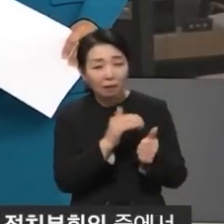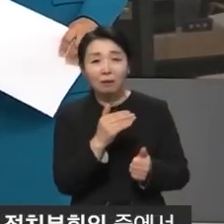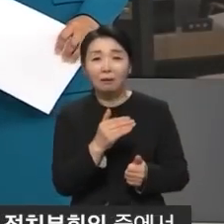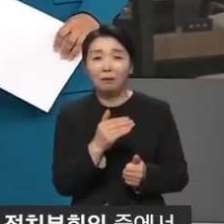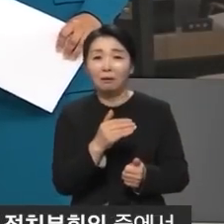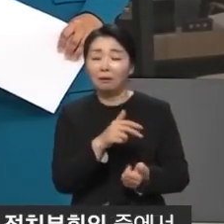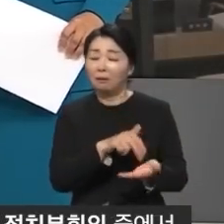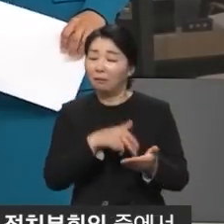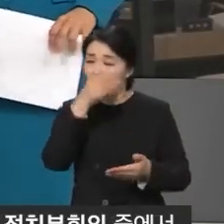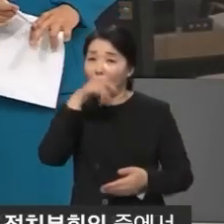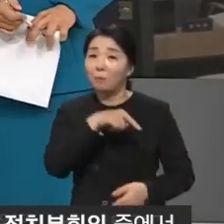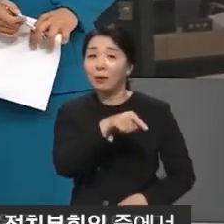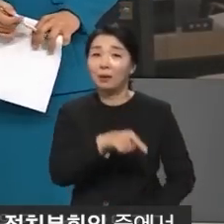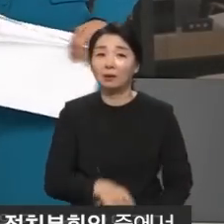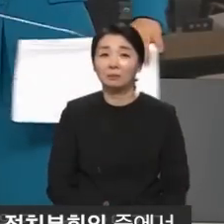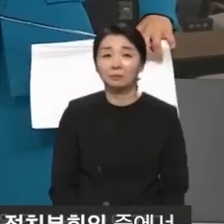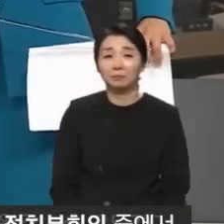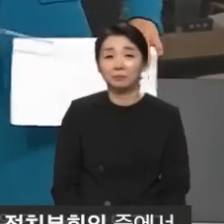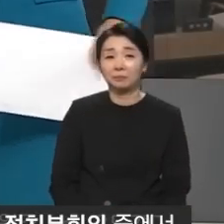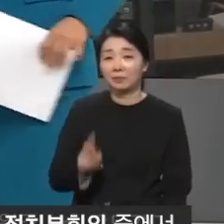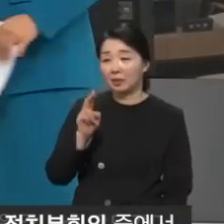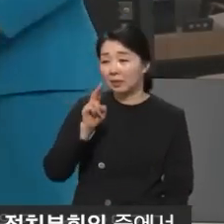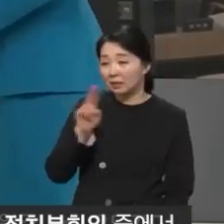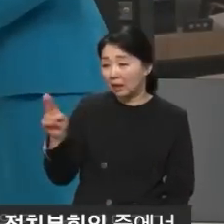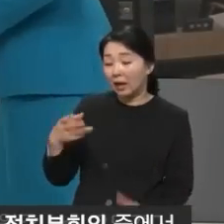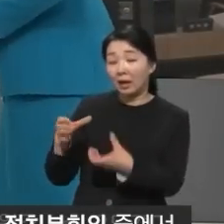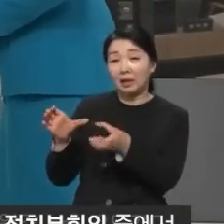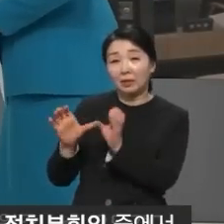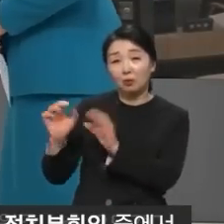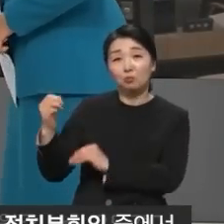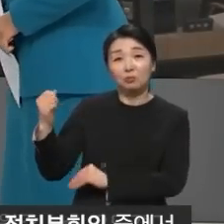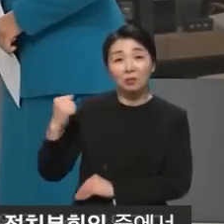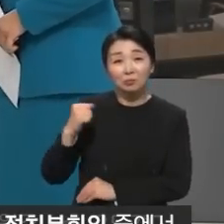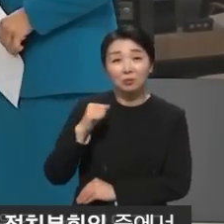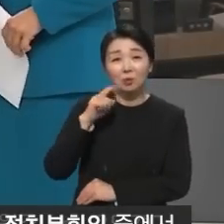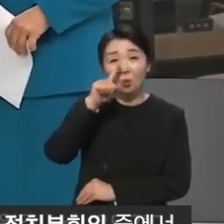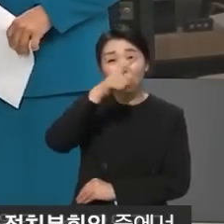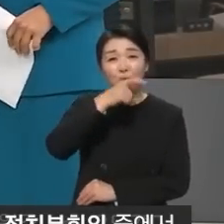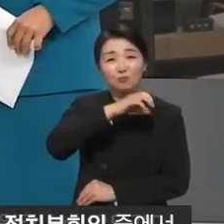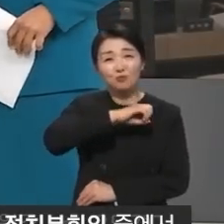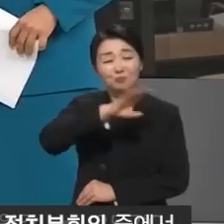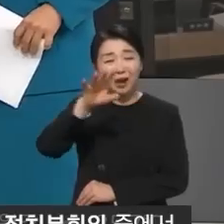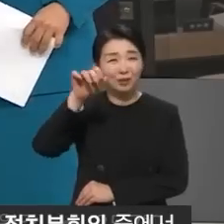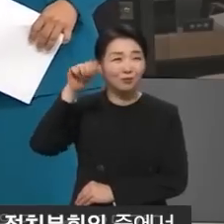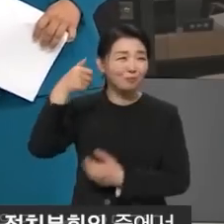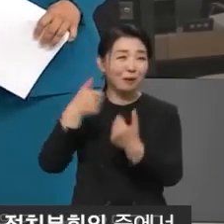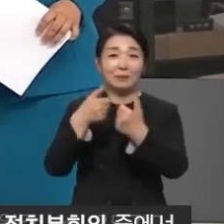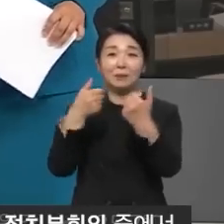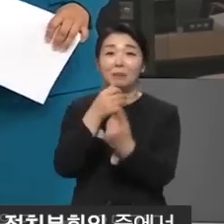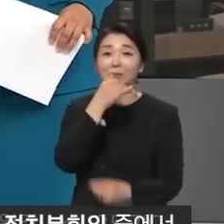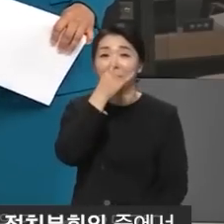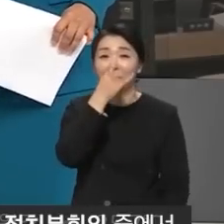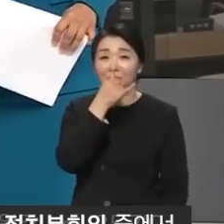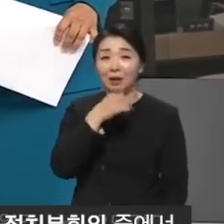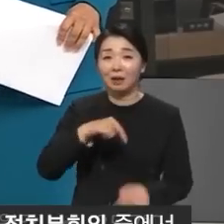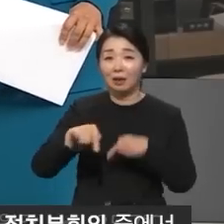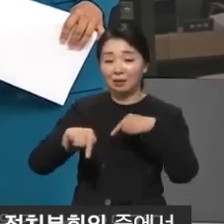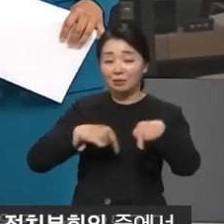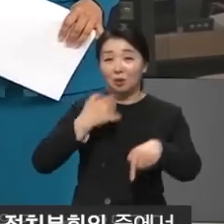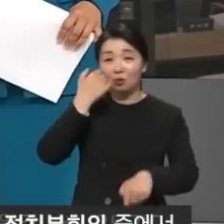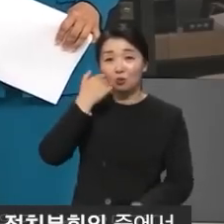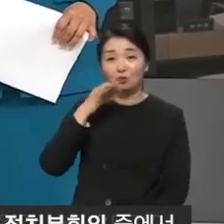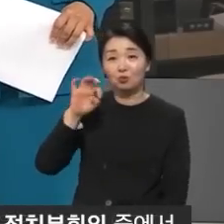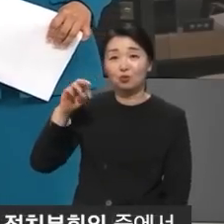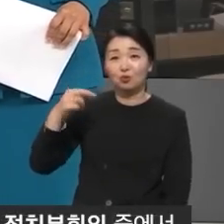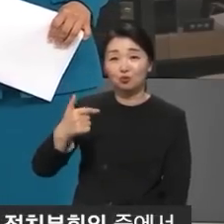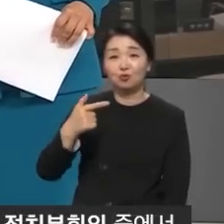시절 국민의힘 의원들도요, 오염수 방류를 규탄했던 건 마찬가지였습니다. 정치 원로인 윤여준